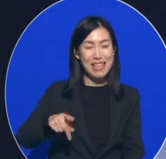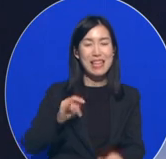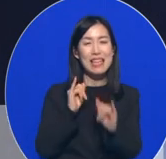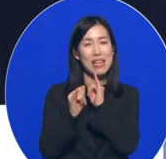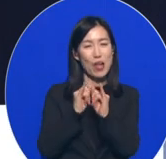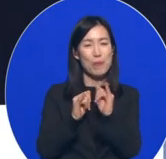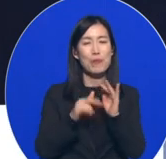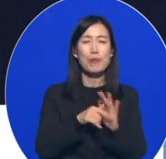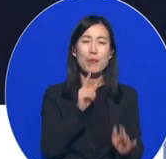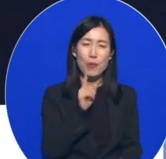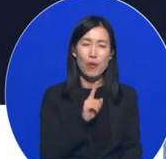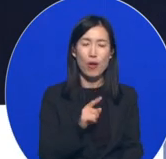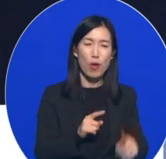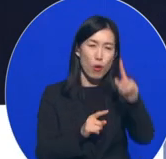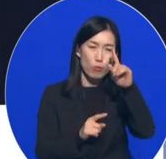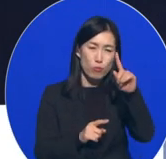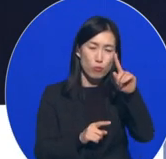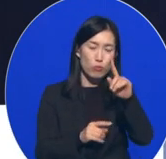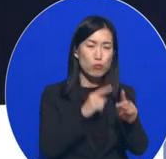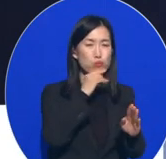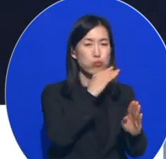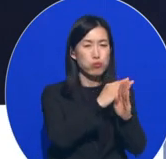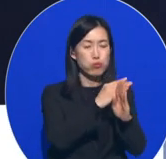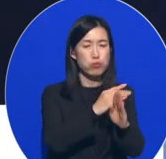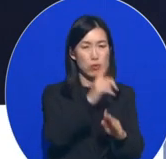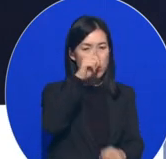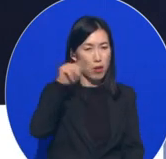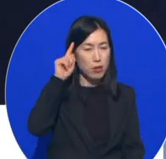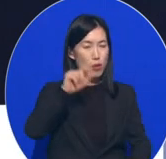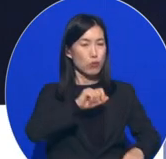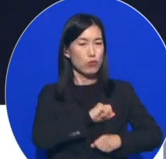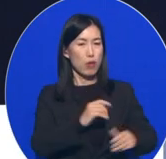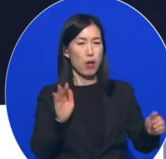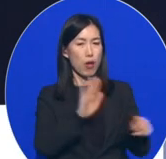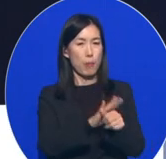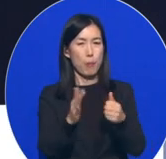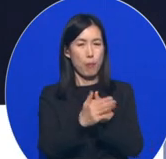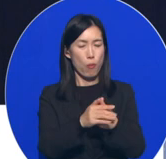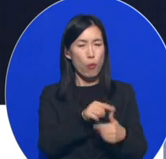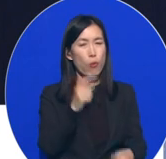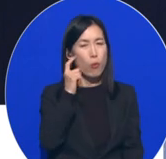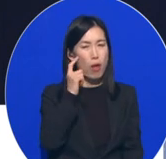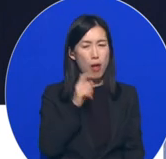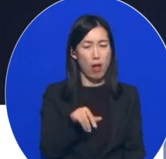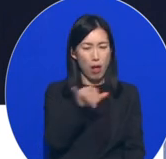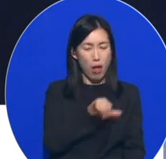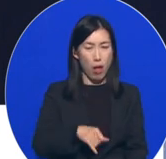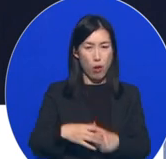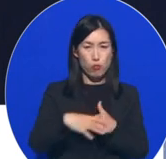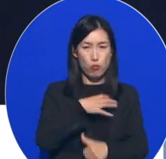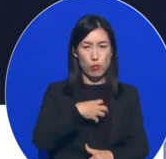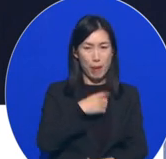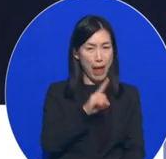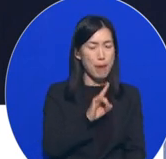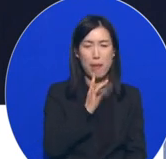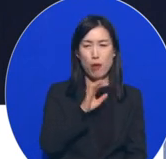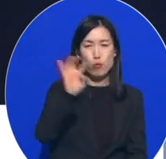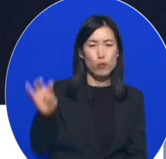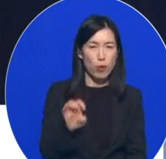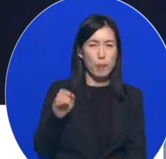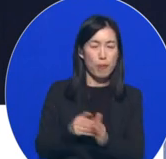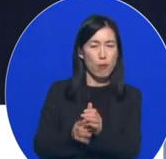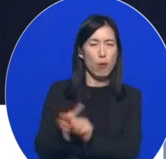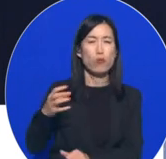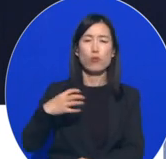아 유엔 안보리 결의가 금지하는 군사 협력을 추진하는 것은 한반도뿐만 아니라 동부가 유럽 안보 를 심각하게